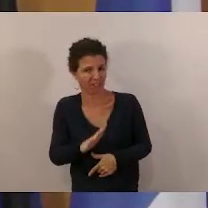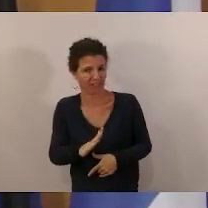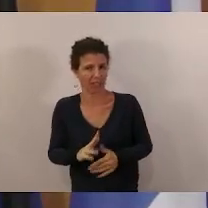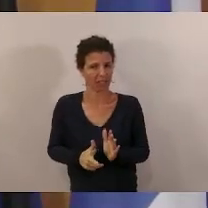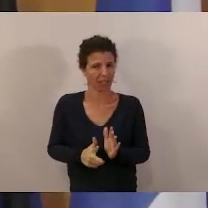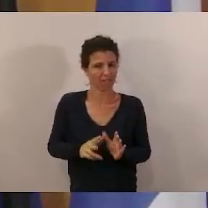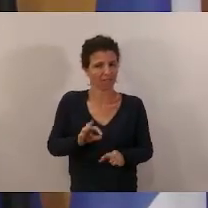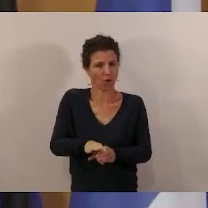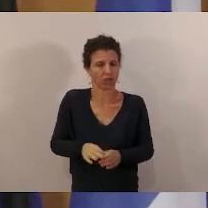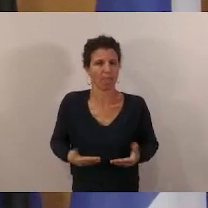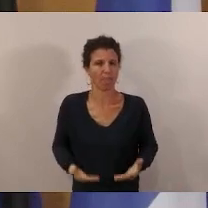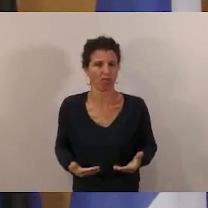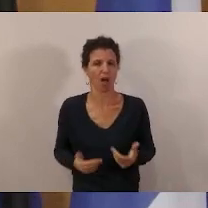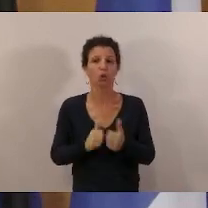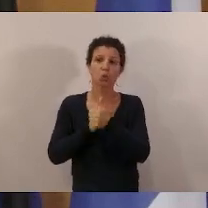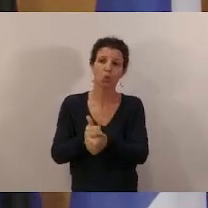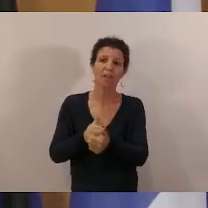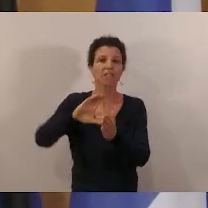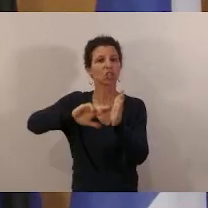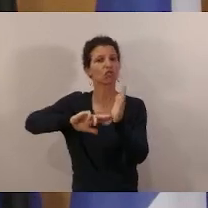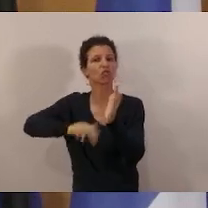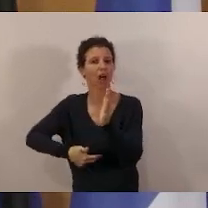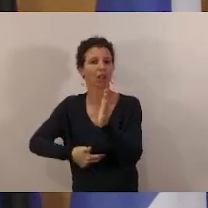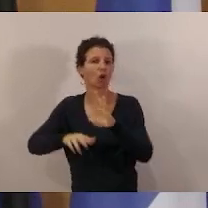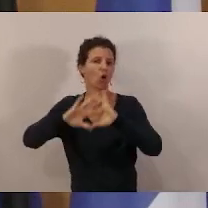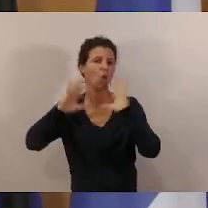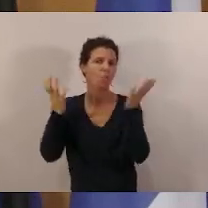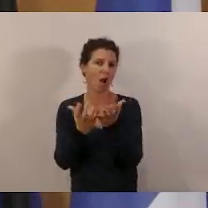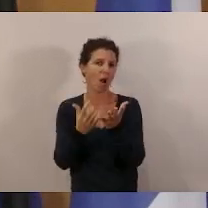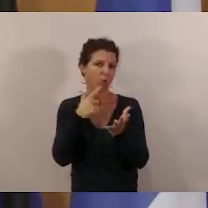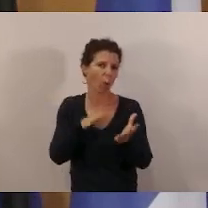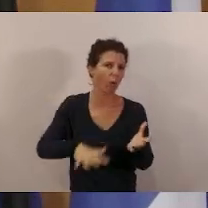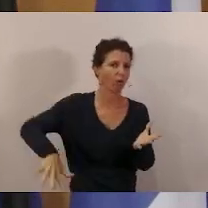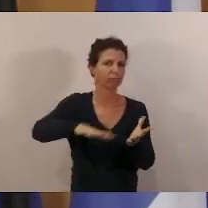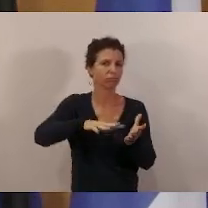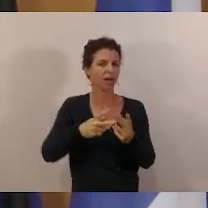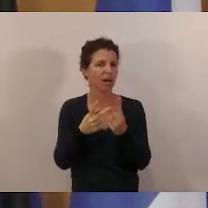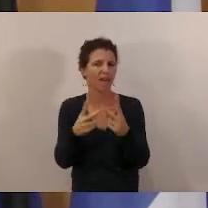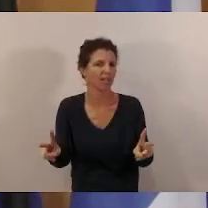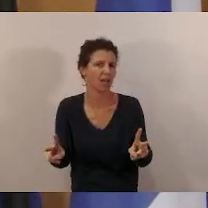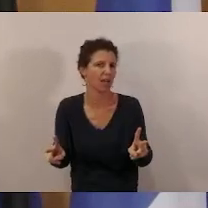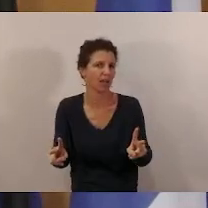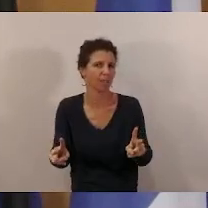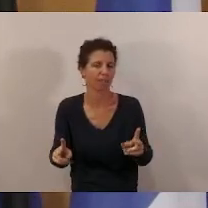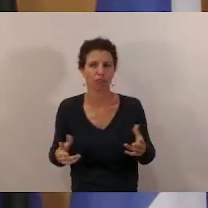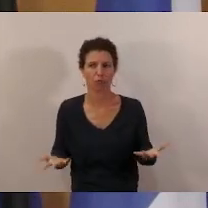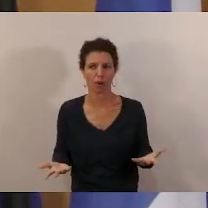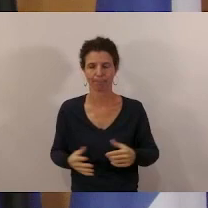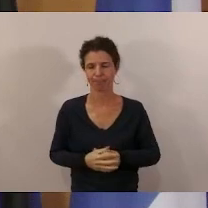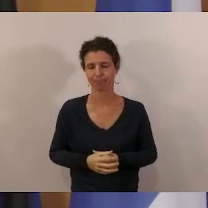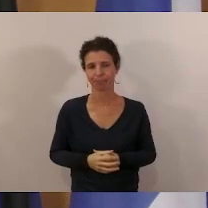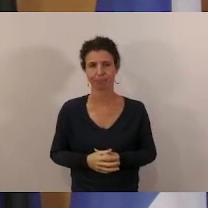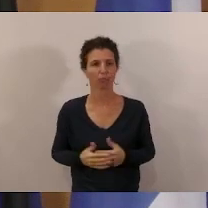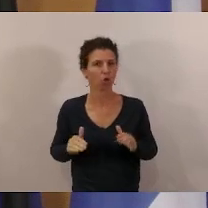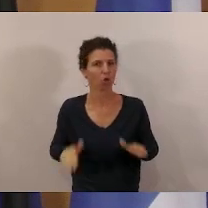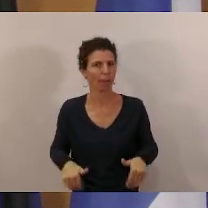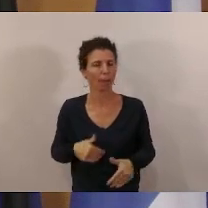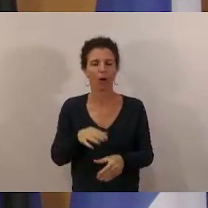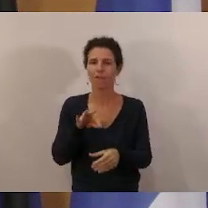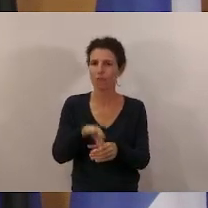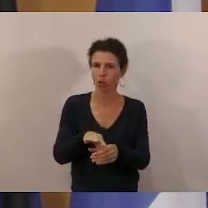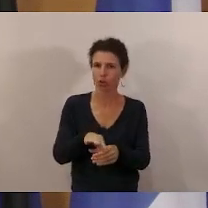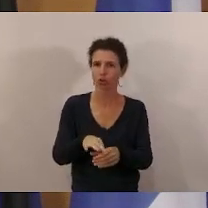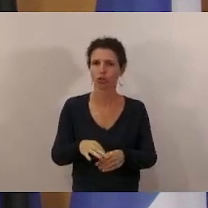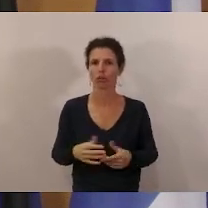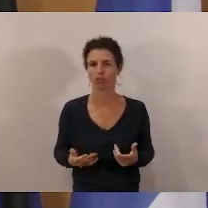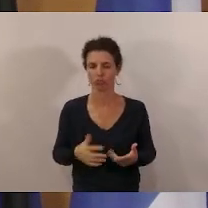qui s'applique sur toute la ville en réalité. Voilà. Donc je prends les votes malgré tout